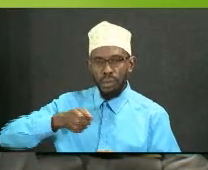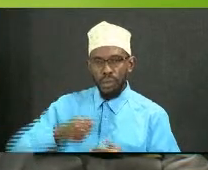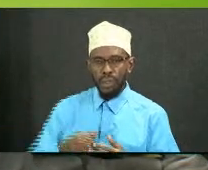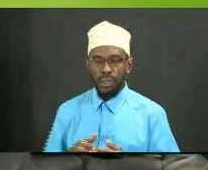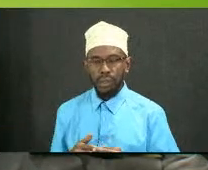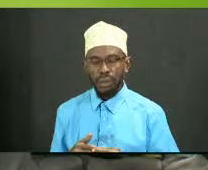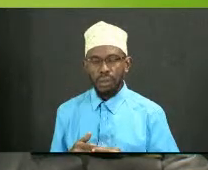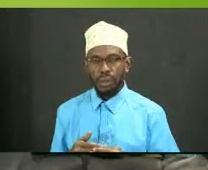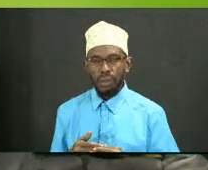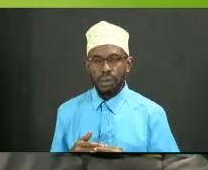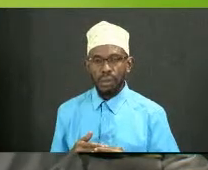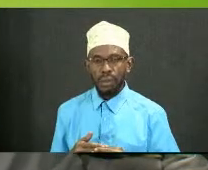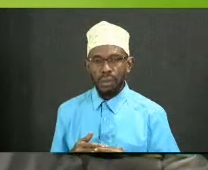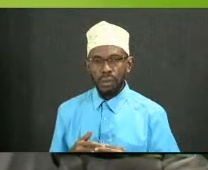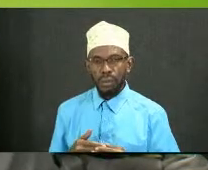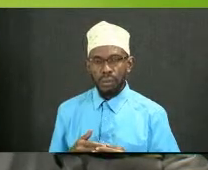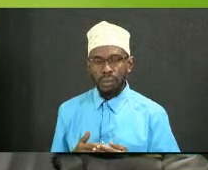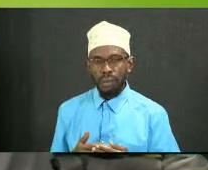nani?